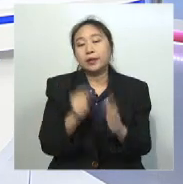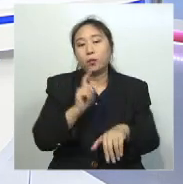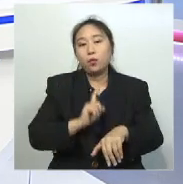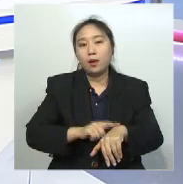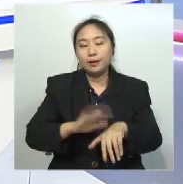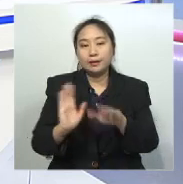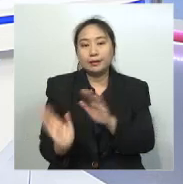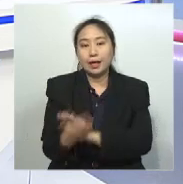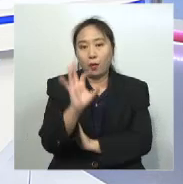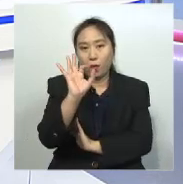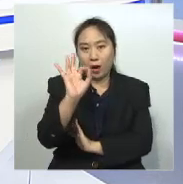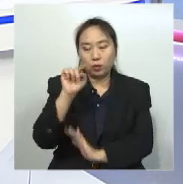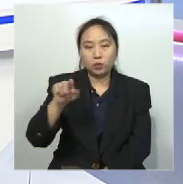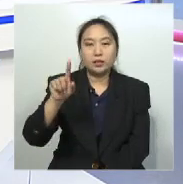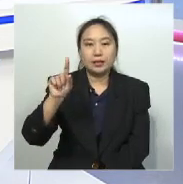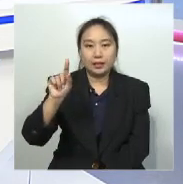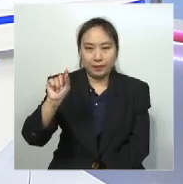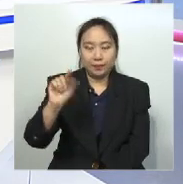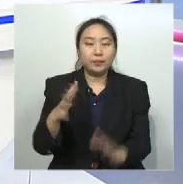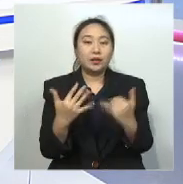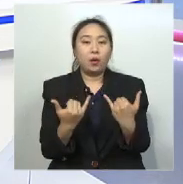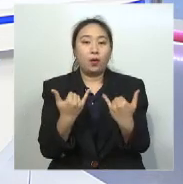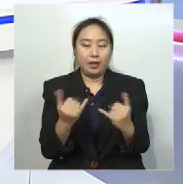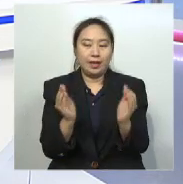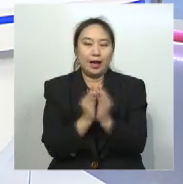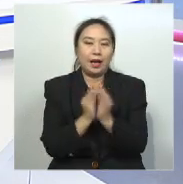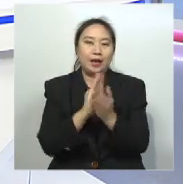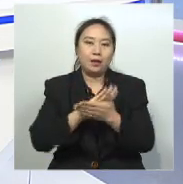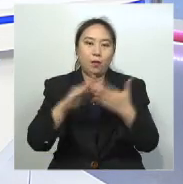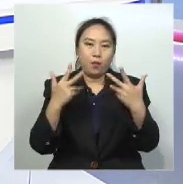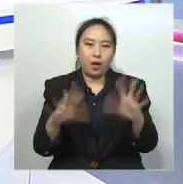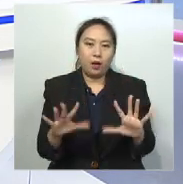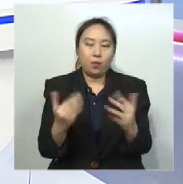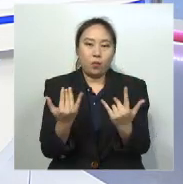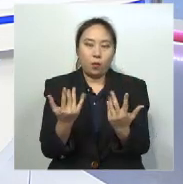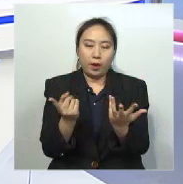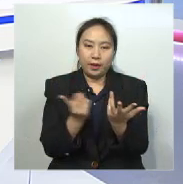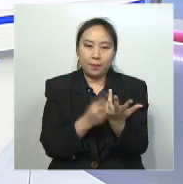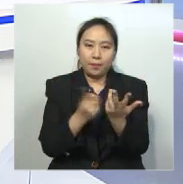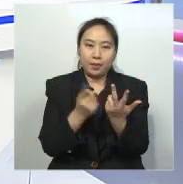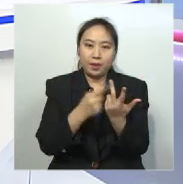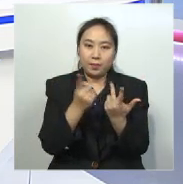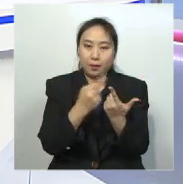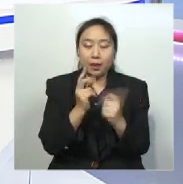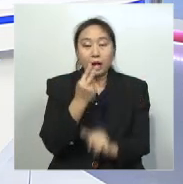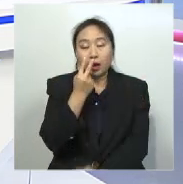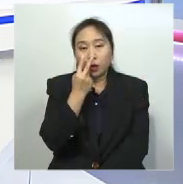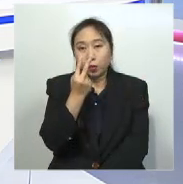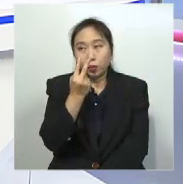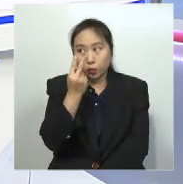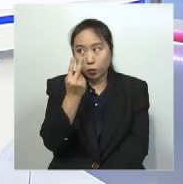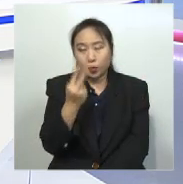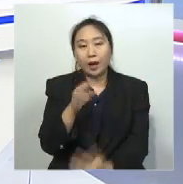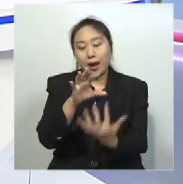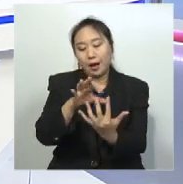ริ่มตั้งแต่เวลา 9:20 นาทีตอนนี้ก็ลงคะแนนเสร็จสิ้นแล้วและอยู่ระหว่างการนับคะแนนติดตามบรรยากาศ